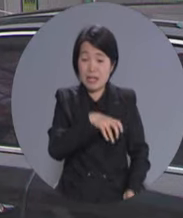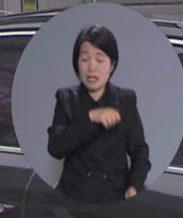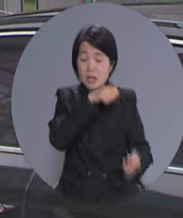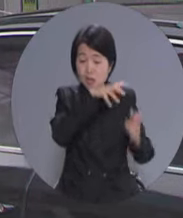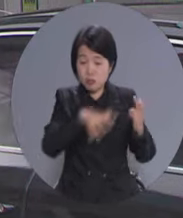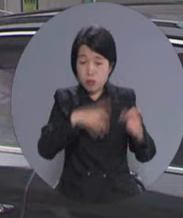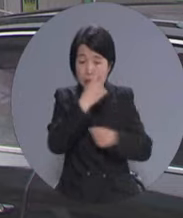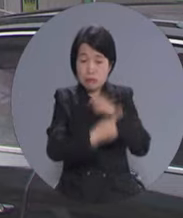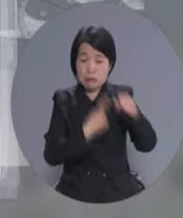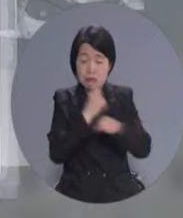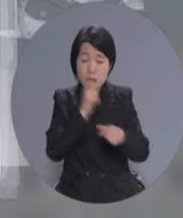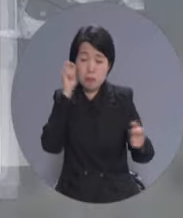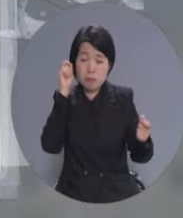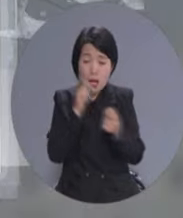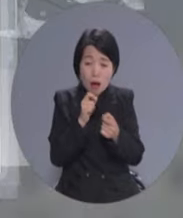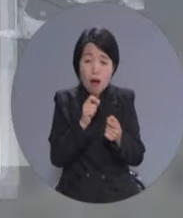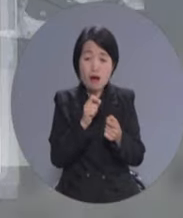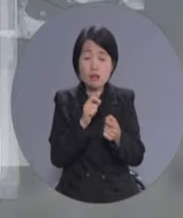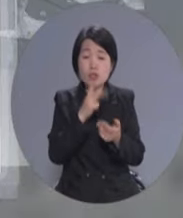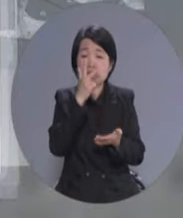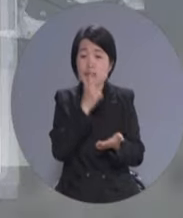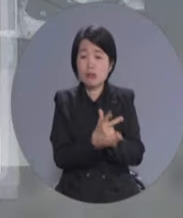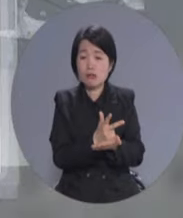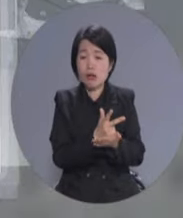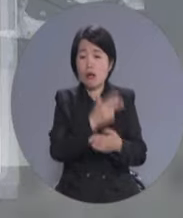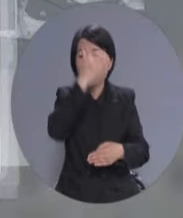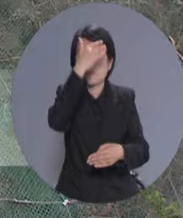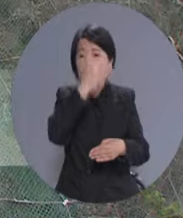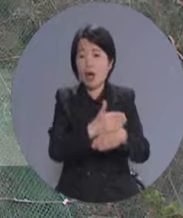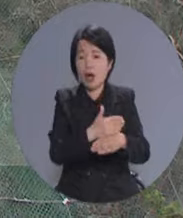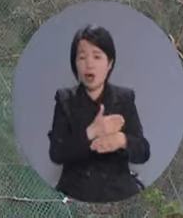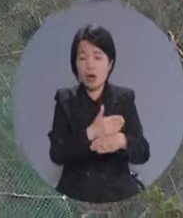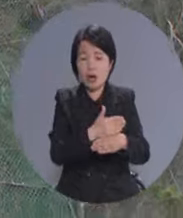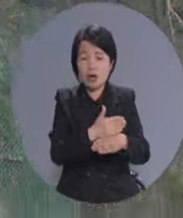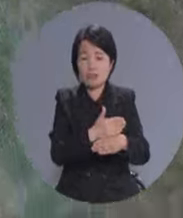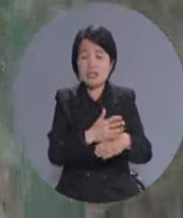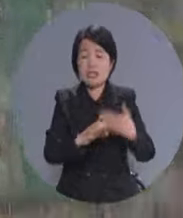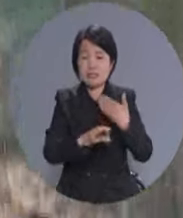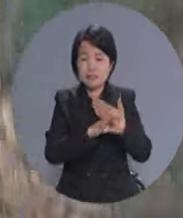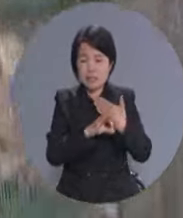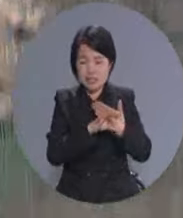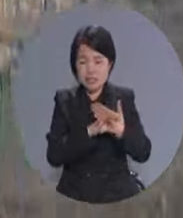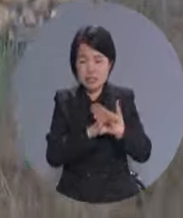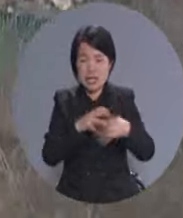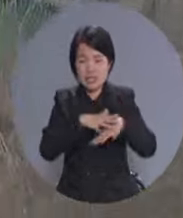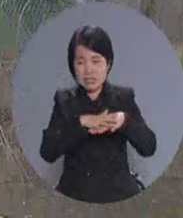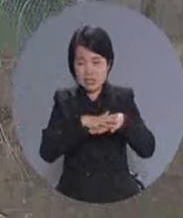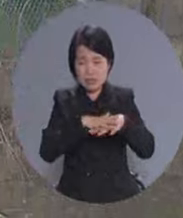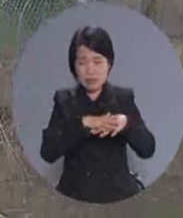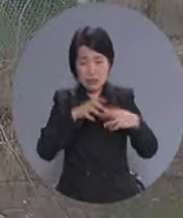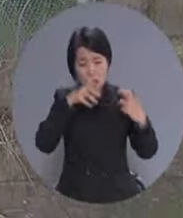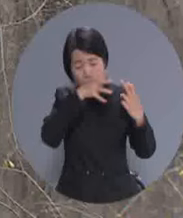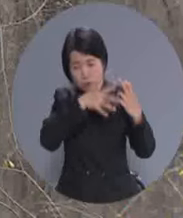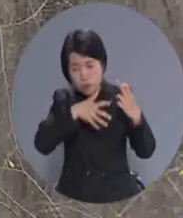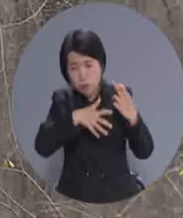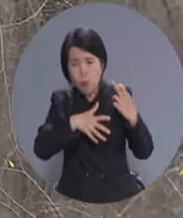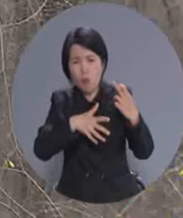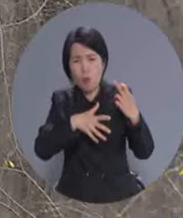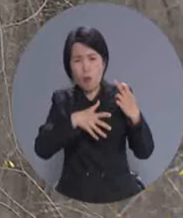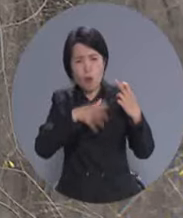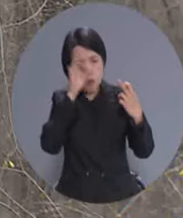1년이 다 되어 가는데 아직까지 주차장은 굳게 다쳤고 임시 설치된 그물망 위로 암석이 걸려 있어